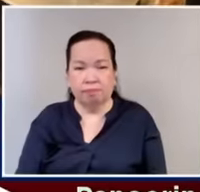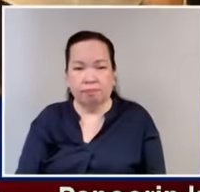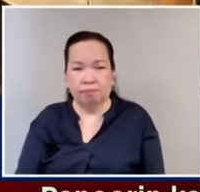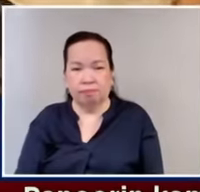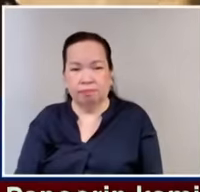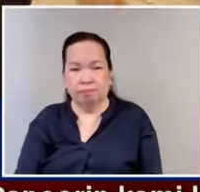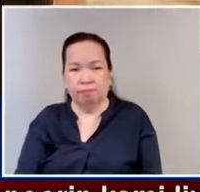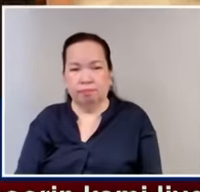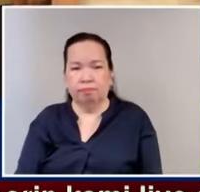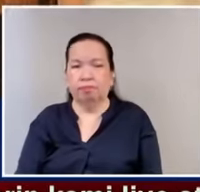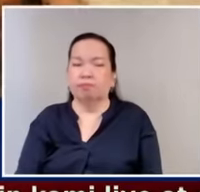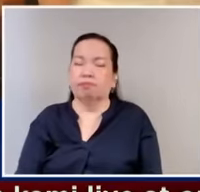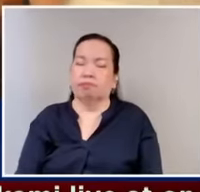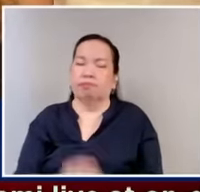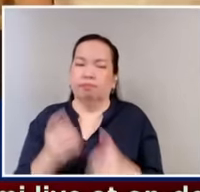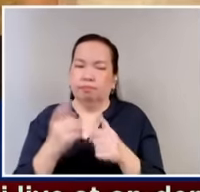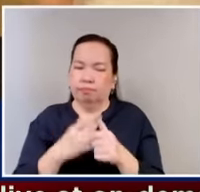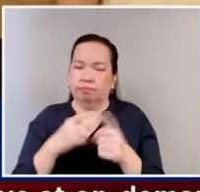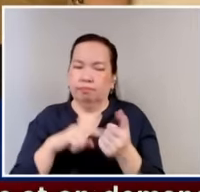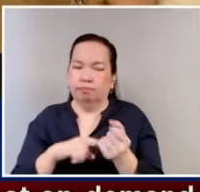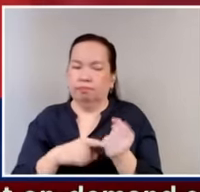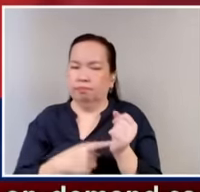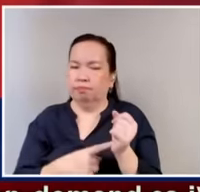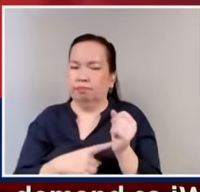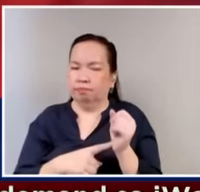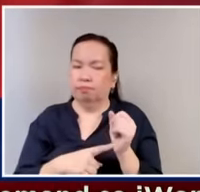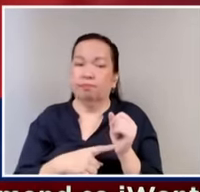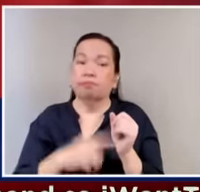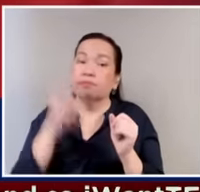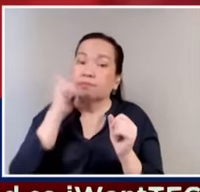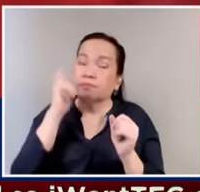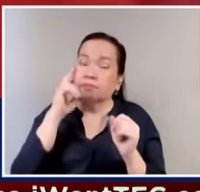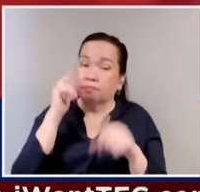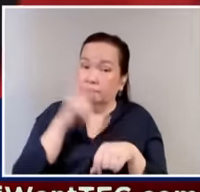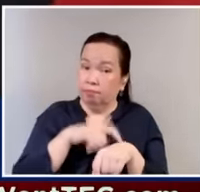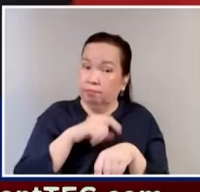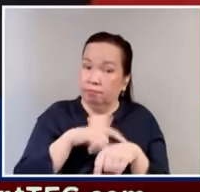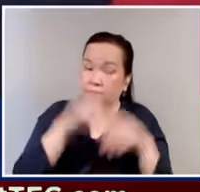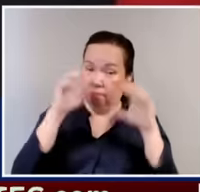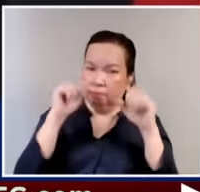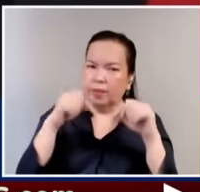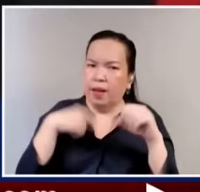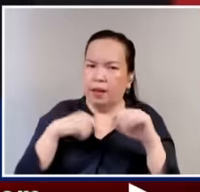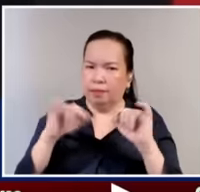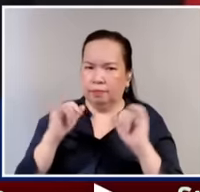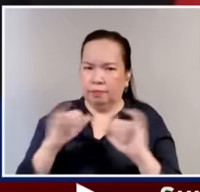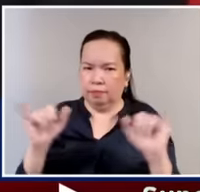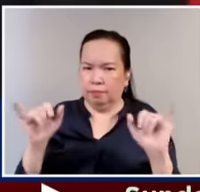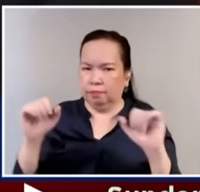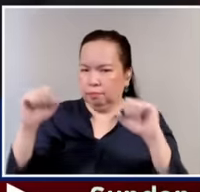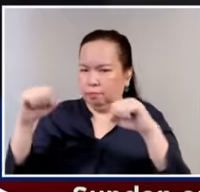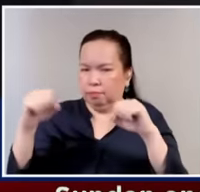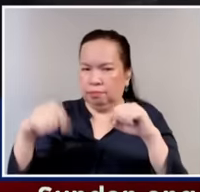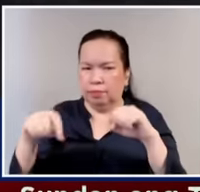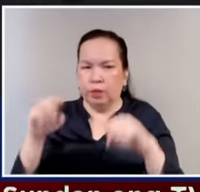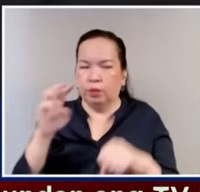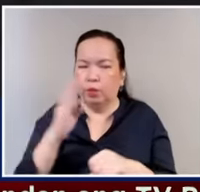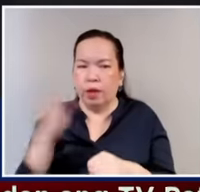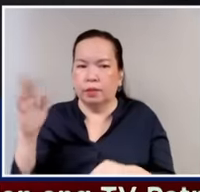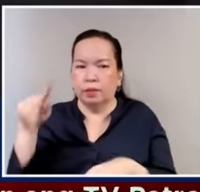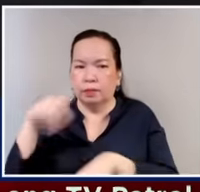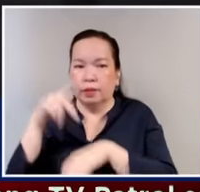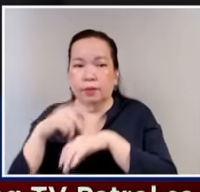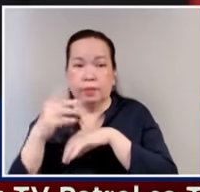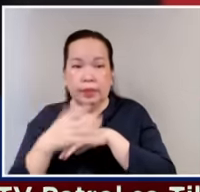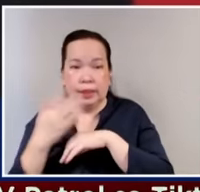Sa umpisa pa lang ng Administrasyong Duterte ay mayroon ng status quo agreement sa West Philippine Sea sa pagitan